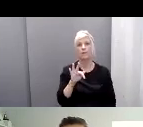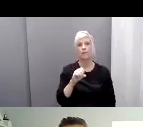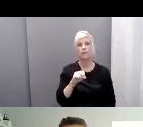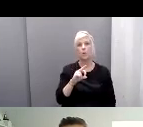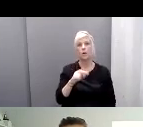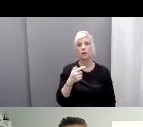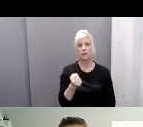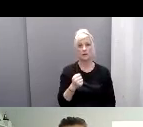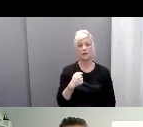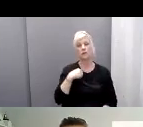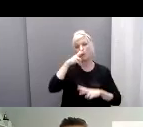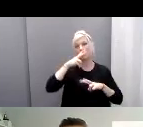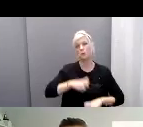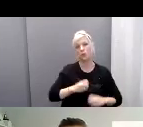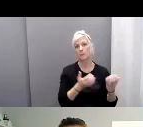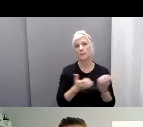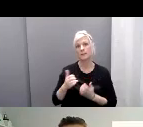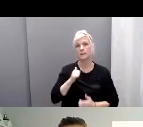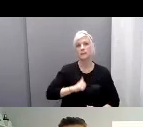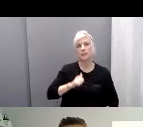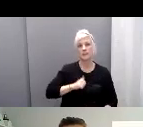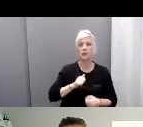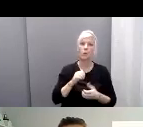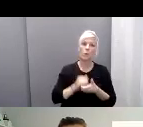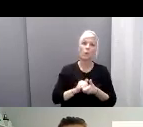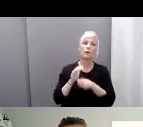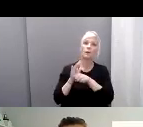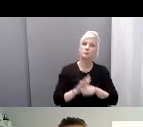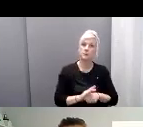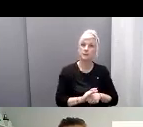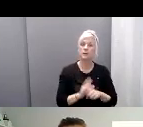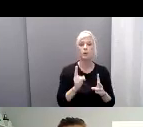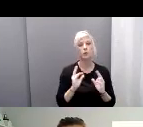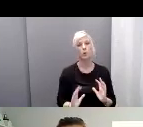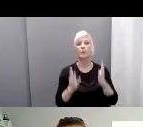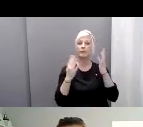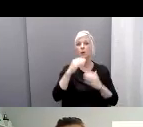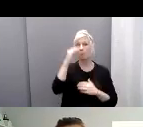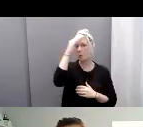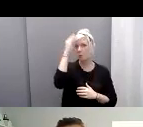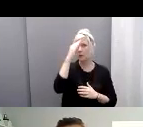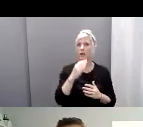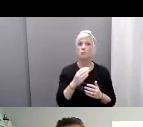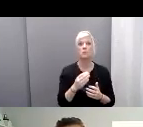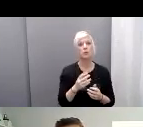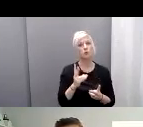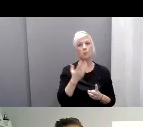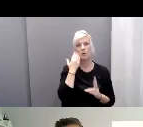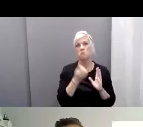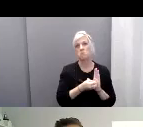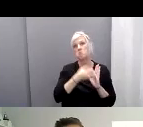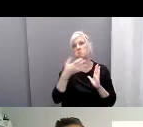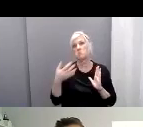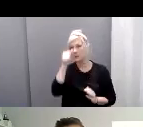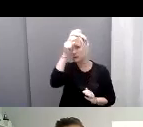jag undersöker bristande tillgänglighet och diskriminering och upplevda problem som kan leda till svårigheter när det